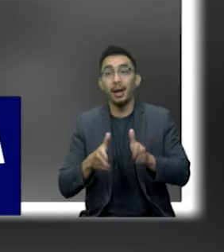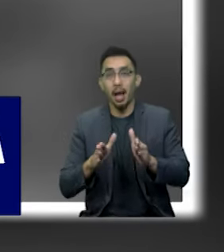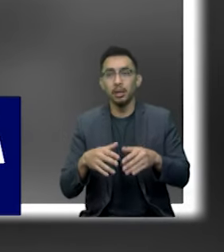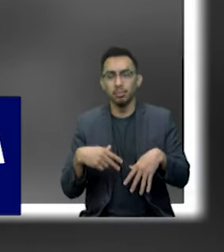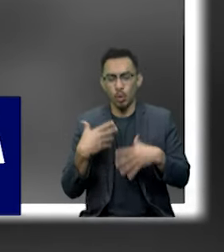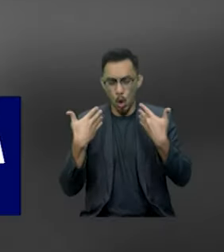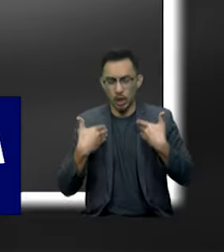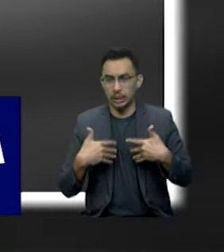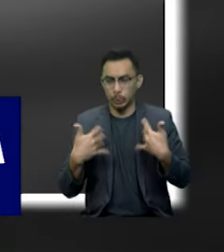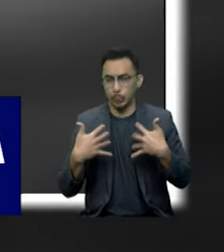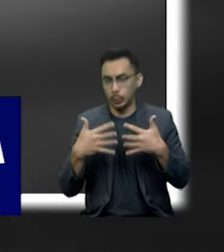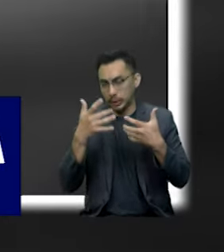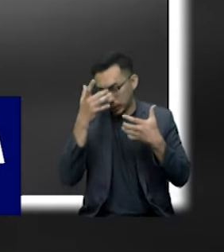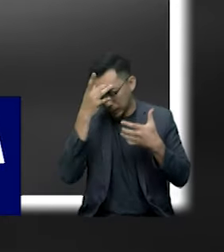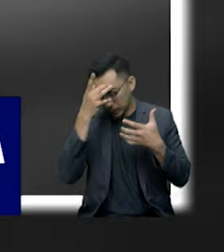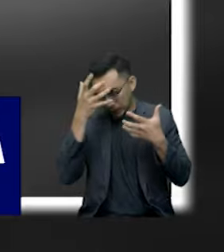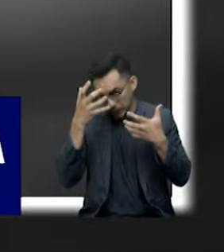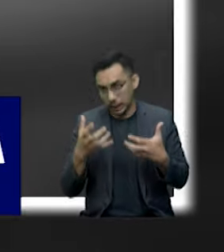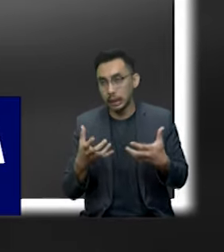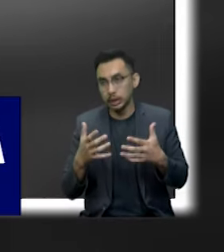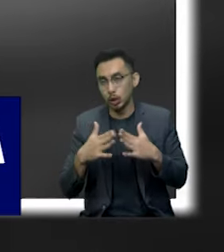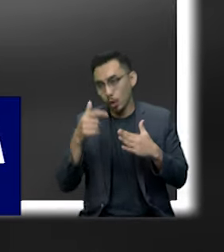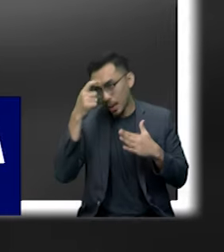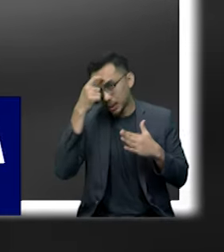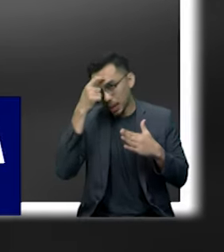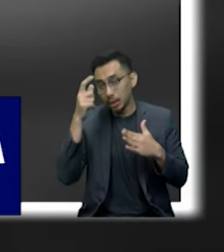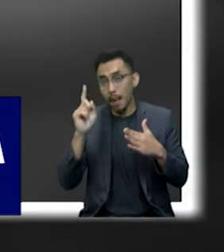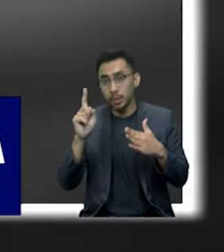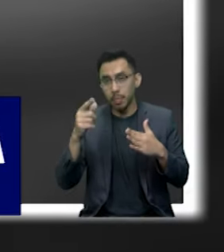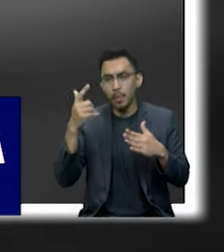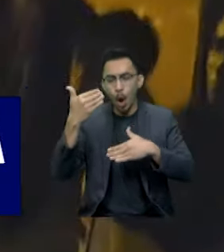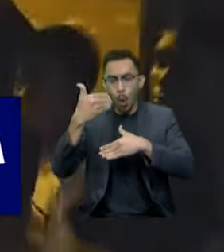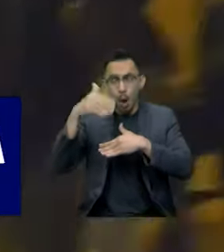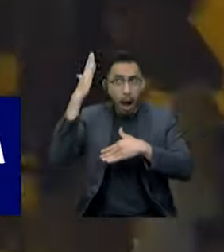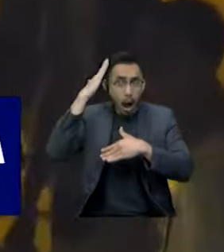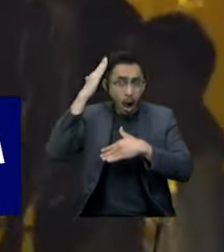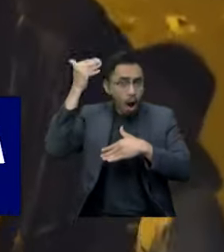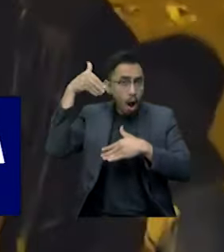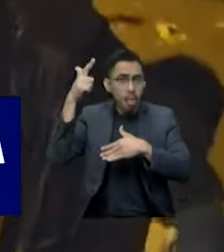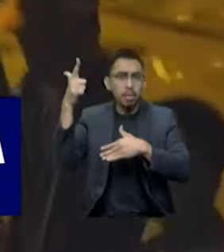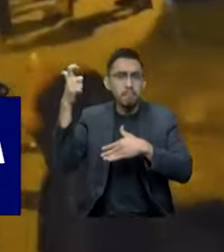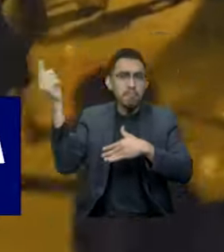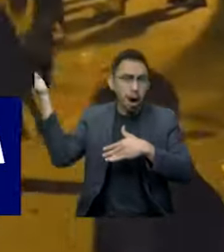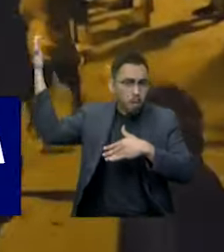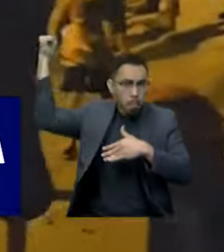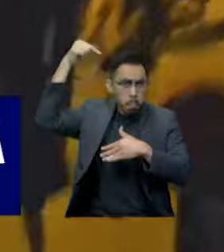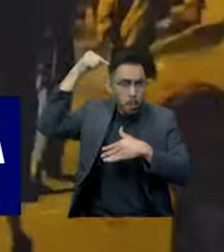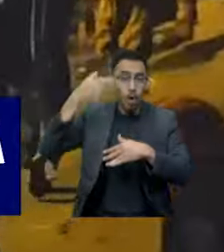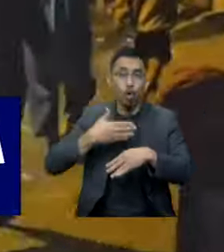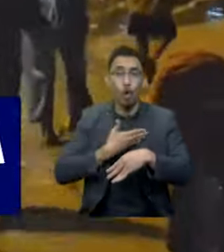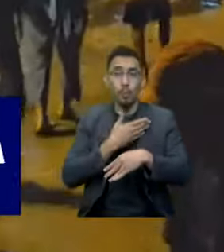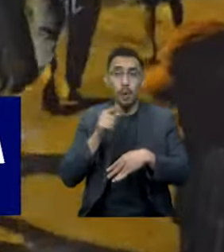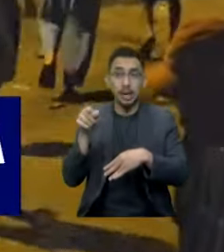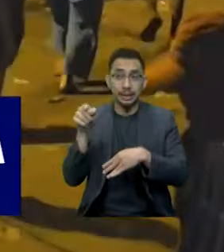rumah sakit. Korban terluka tembak di bagian kepala. Korban diduga tertembak saat aparat